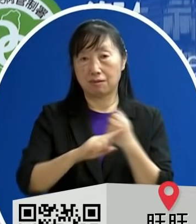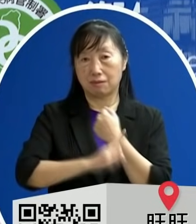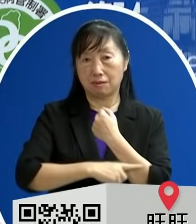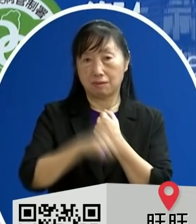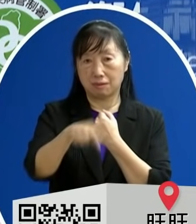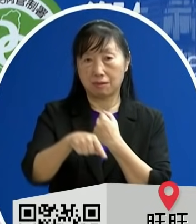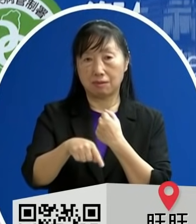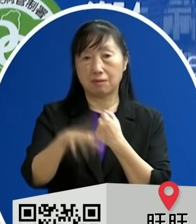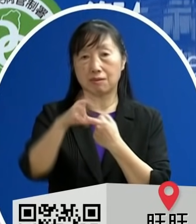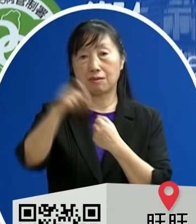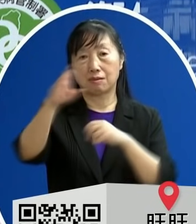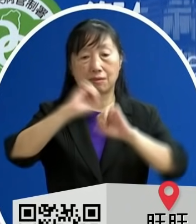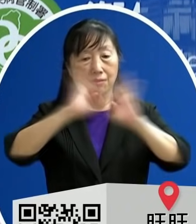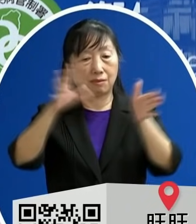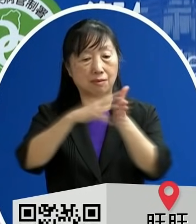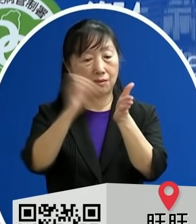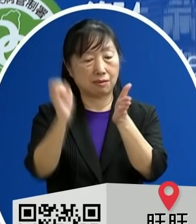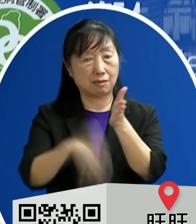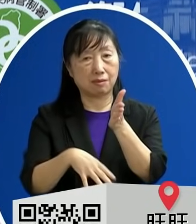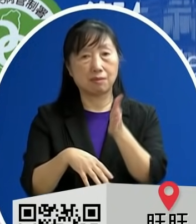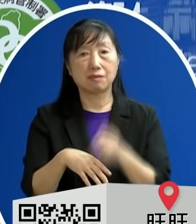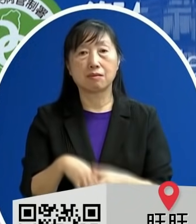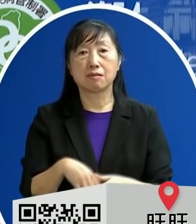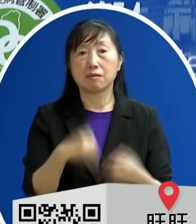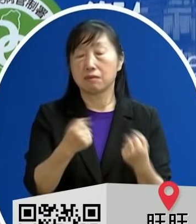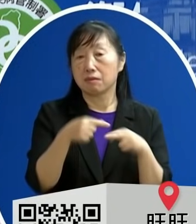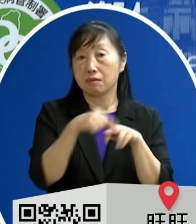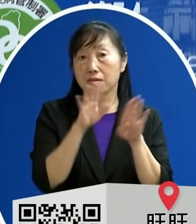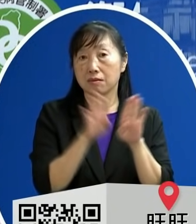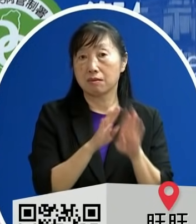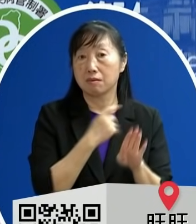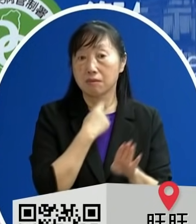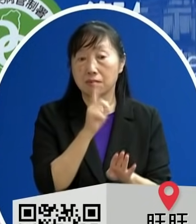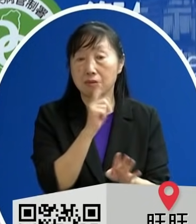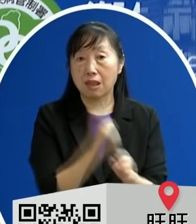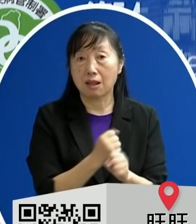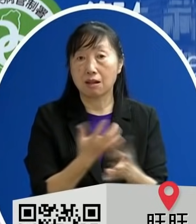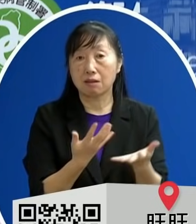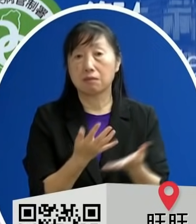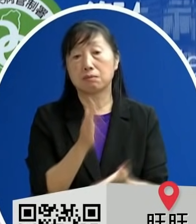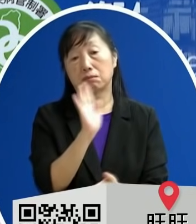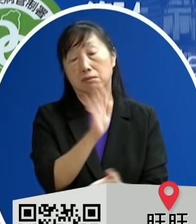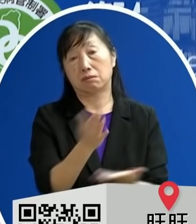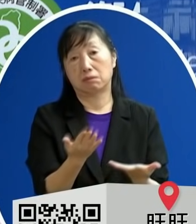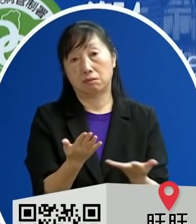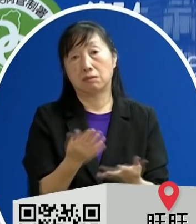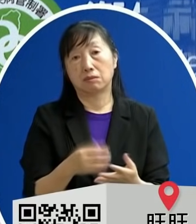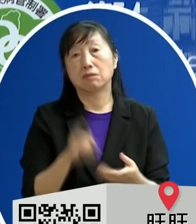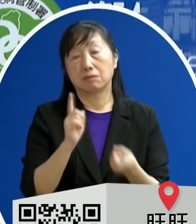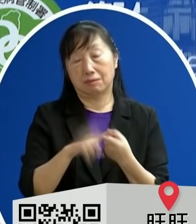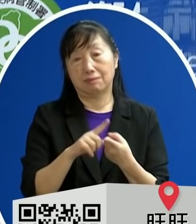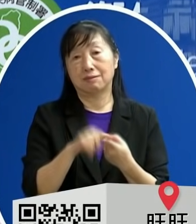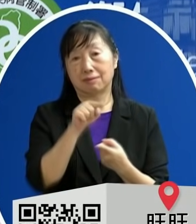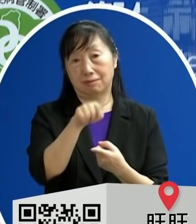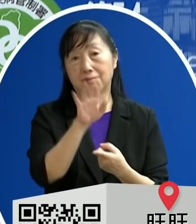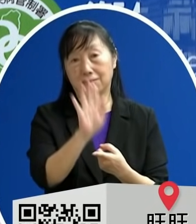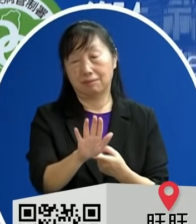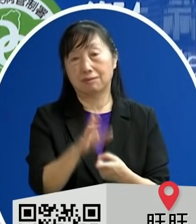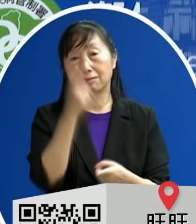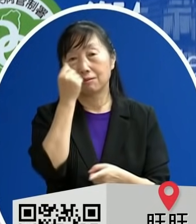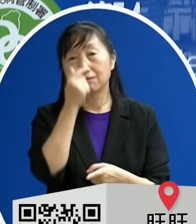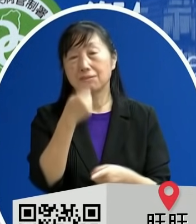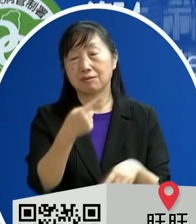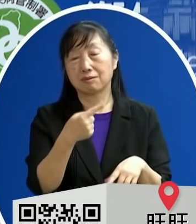来撤销这样的公告。那至于在金门要怎么做，金门也确实有它的一个相关的特殊